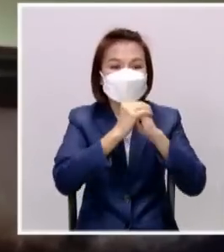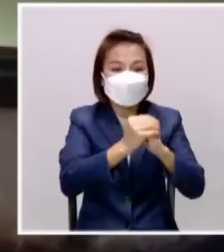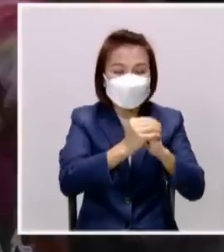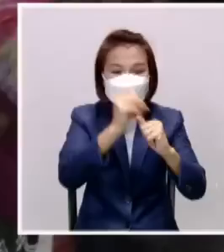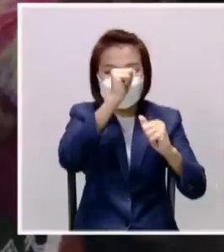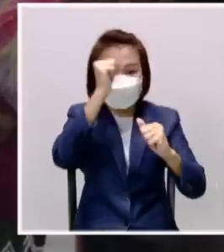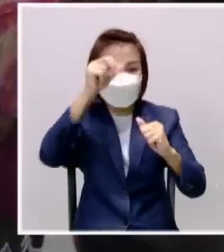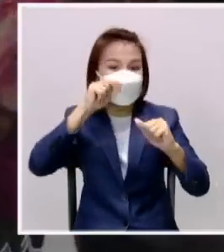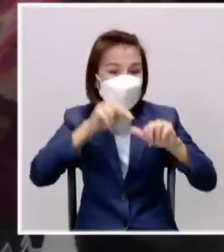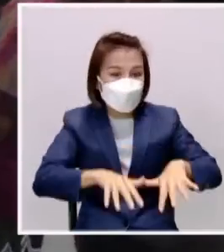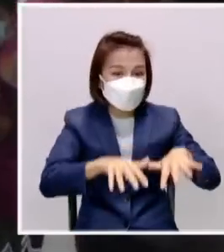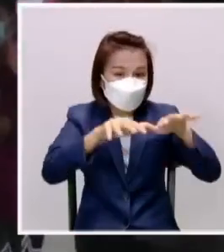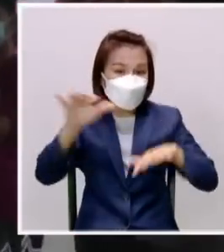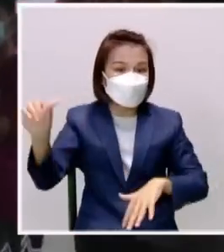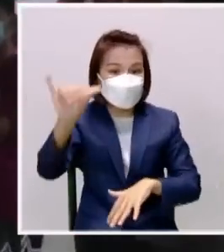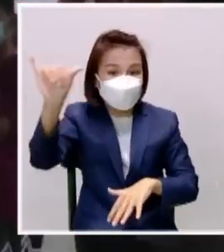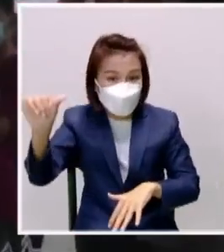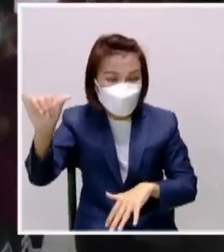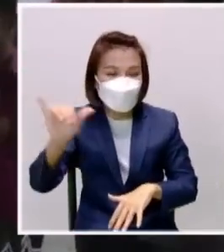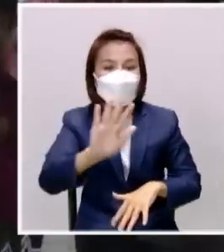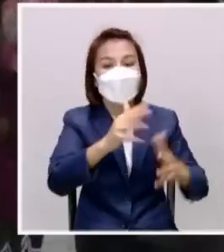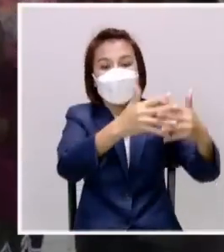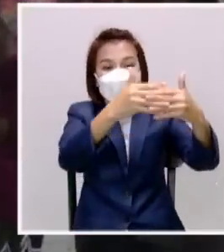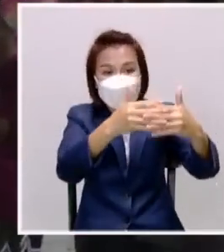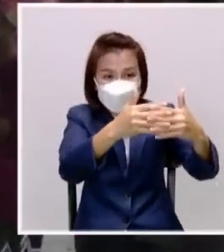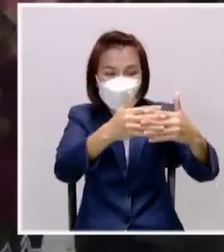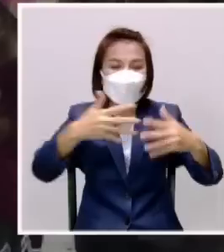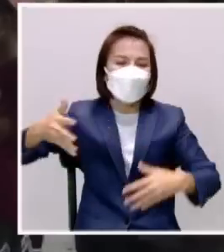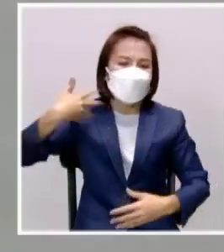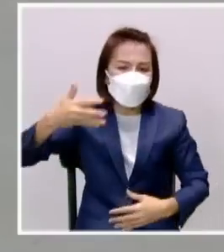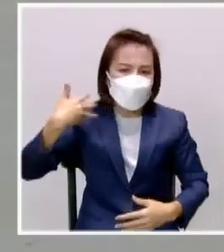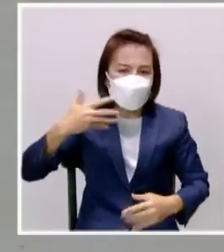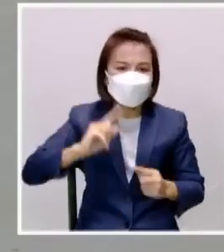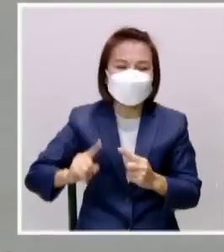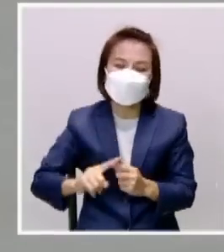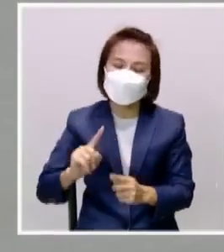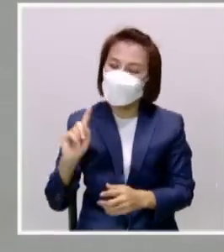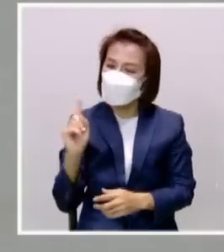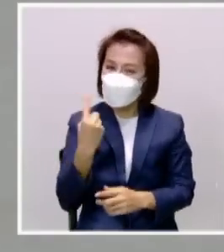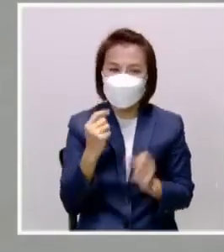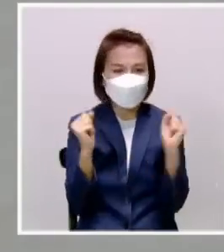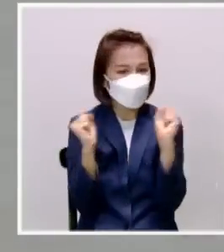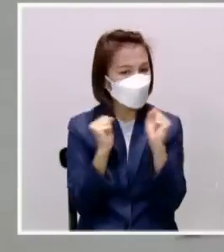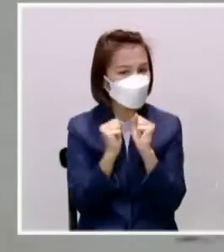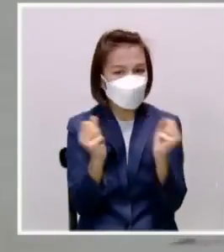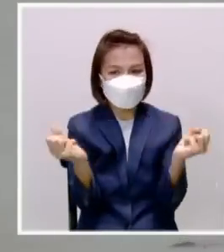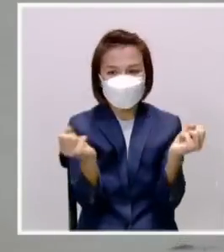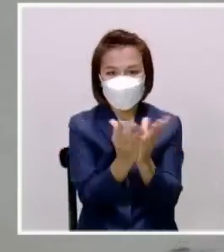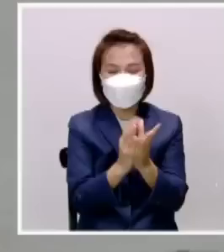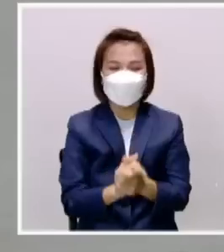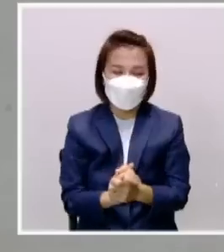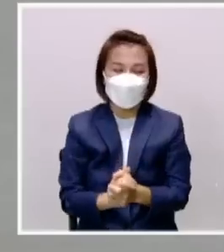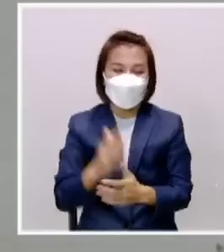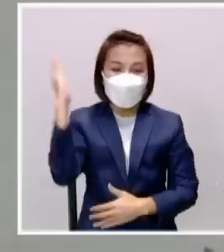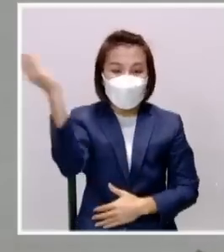ปตะวันตกและปัญหาคลื่นความร้อนในอเมริกาเหนือยิ่งเพิ่มความหวาดกลัวครั้งใหม่เกี่ยวกับผลกระทบจากการเปลี่ยนแปลงของ